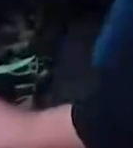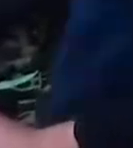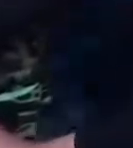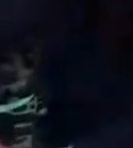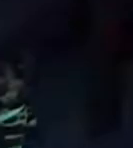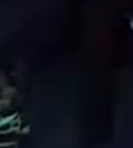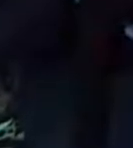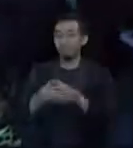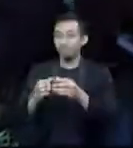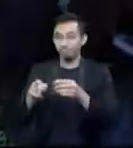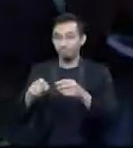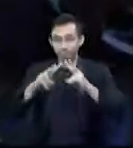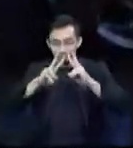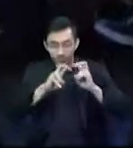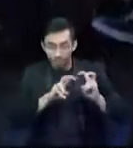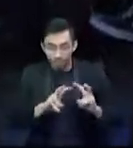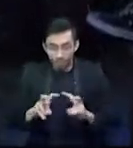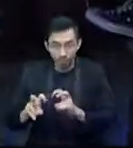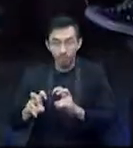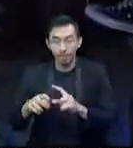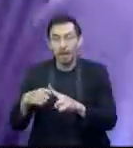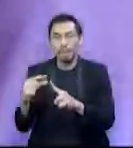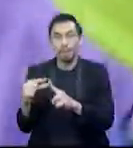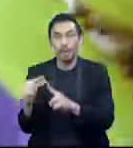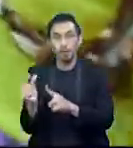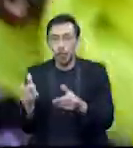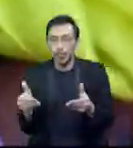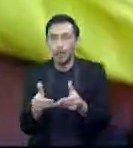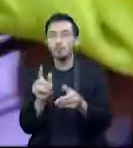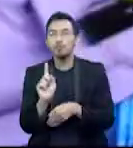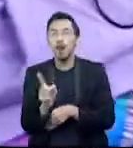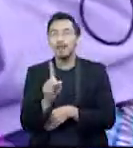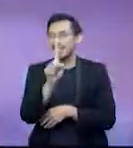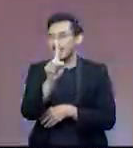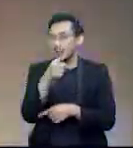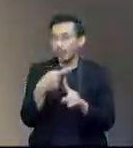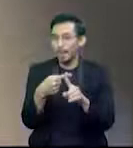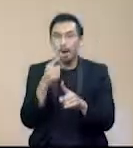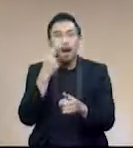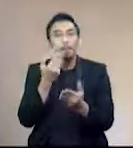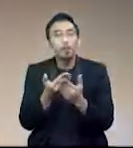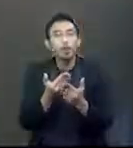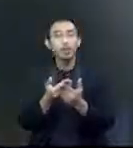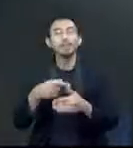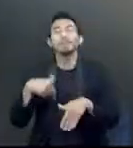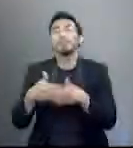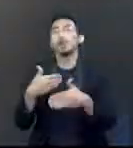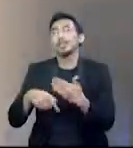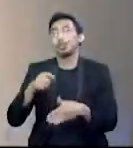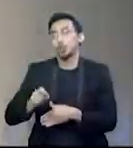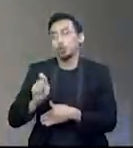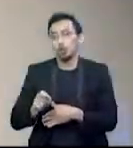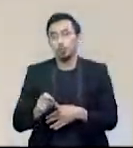pengawas persaingan usaha KPPU telah menemukan satu alat bukti dalam proses penegakan hukum terkait penjualan atau